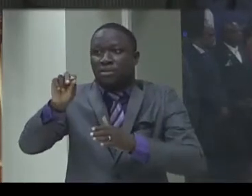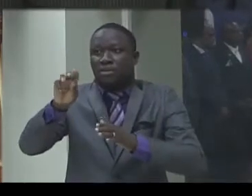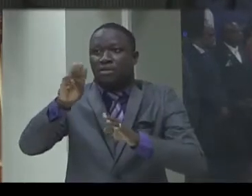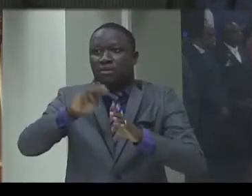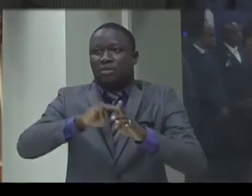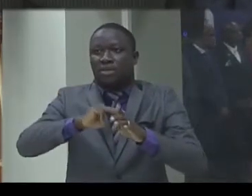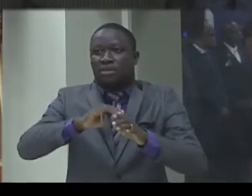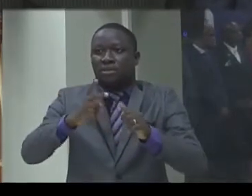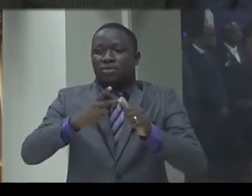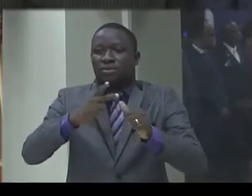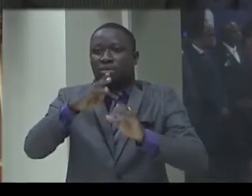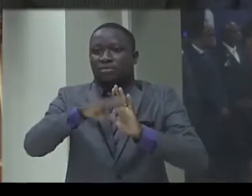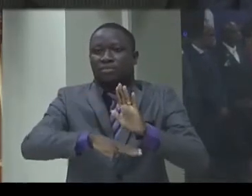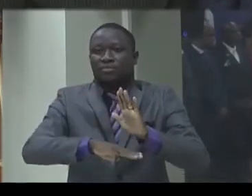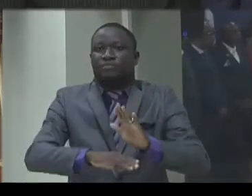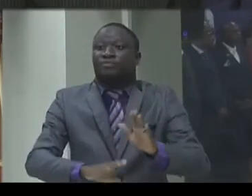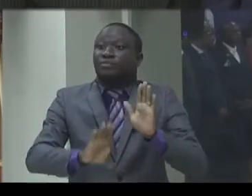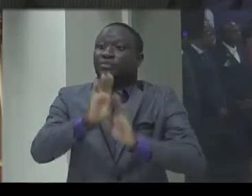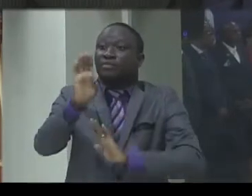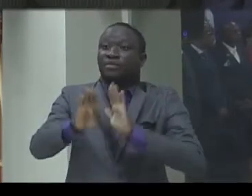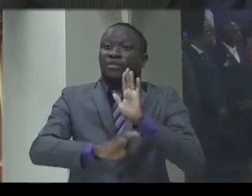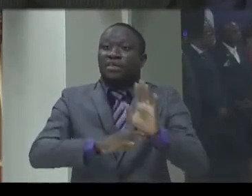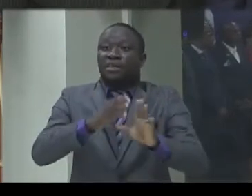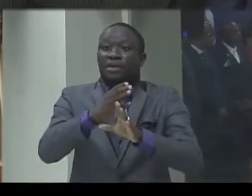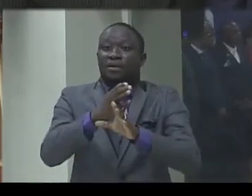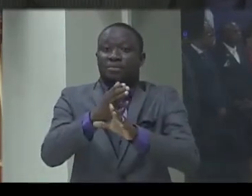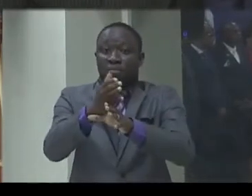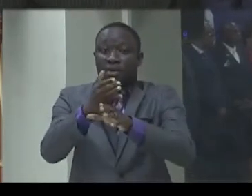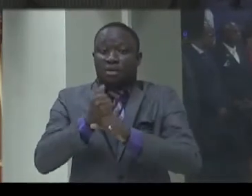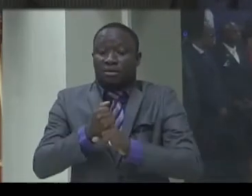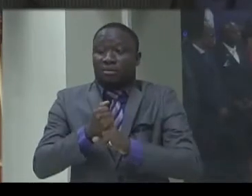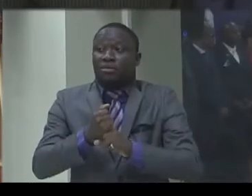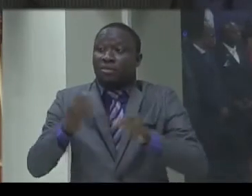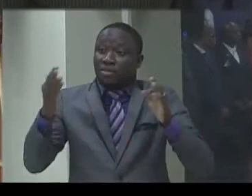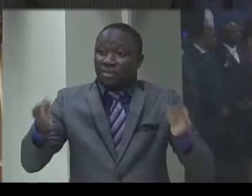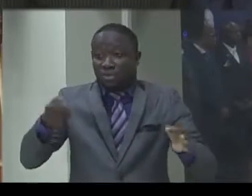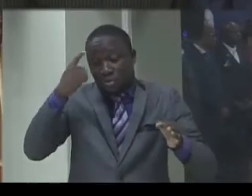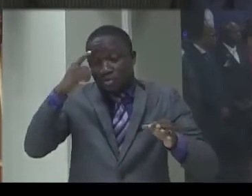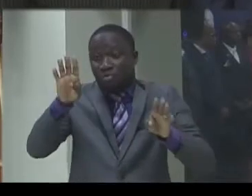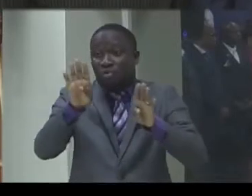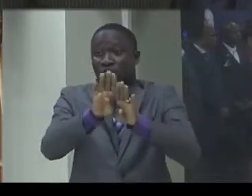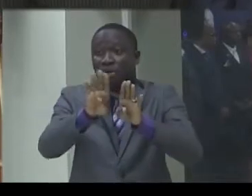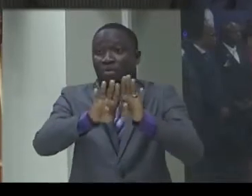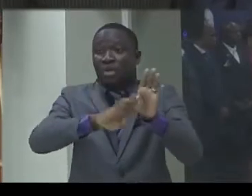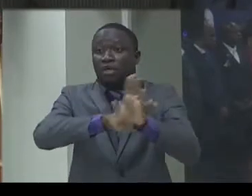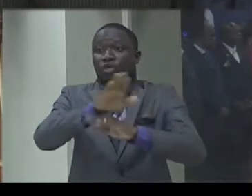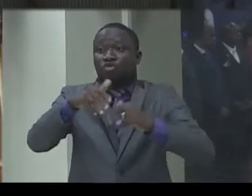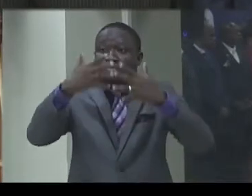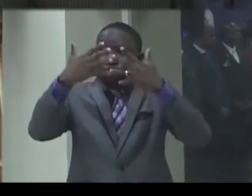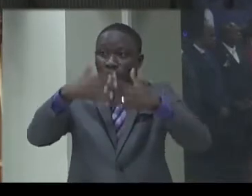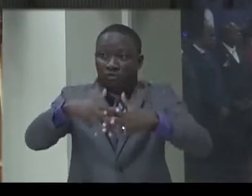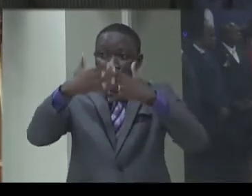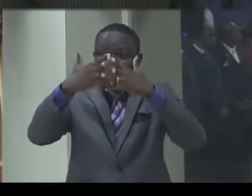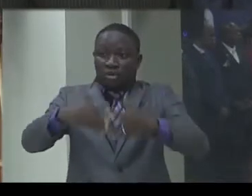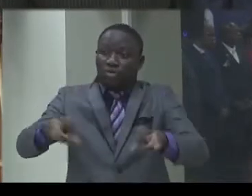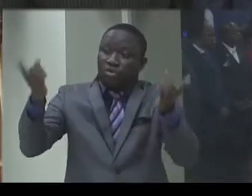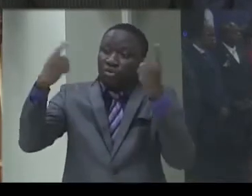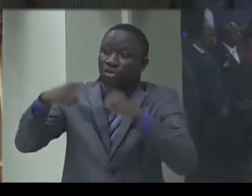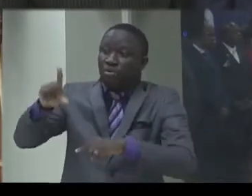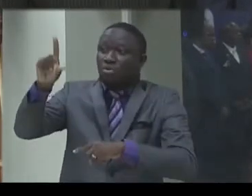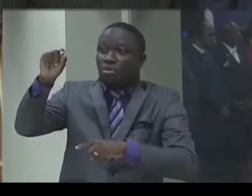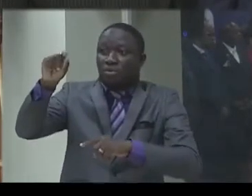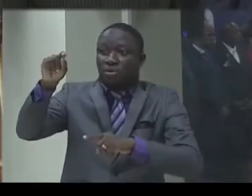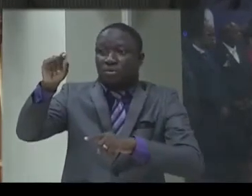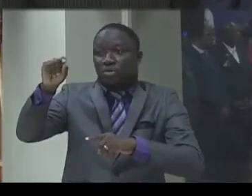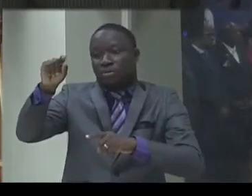Dezèmman, l'Etat pren dispozisyon pou fèmè tout faktori apati demè vendredi 20